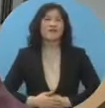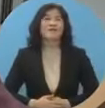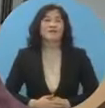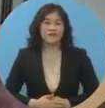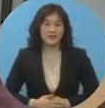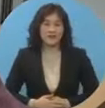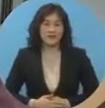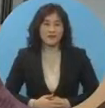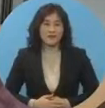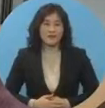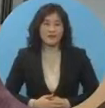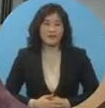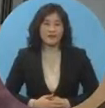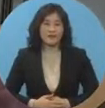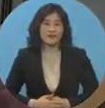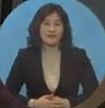유수 정해집니다